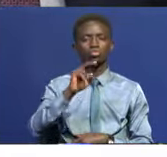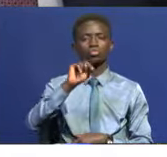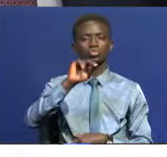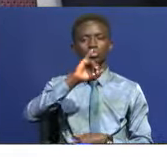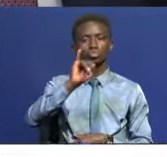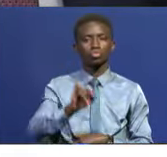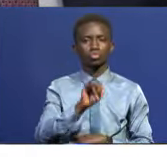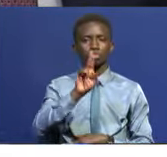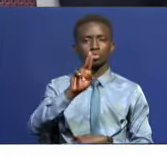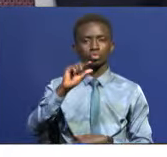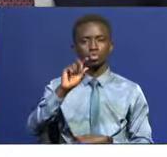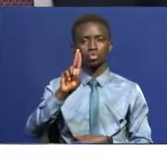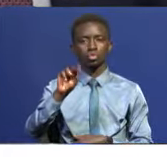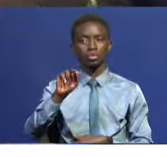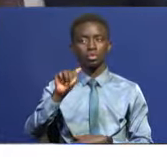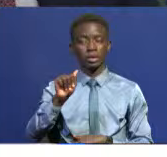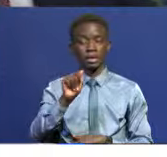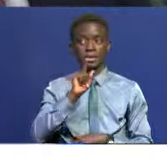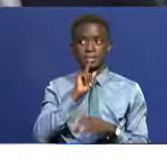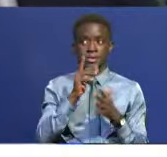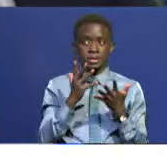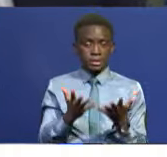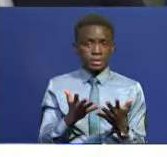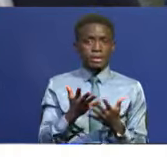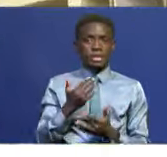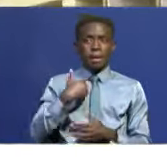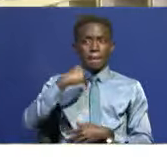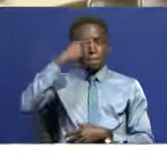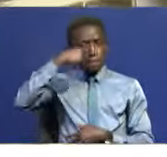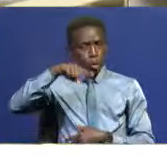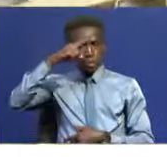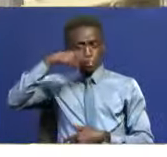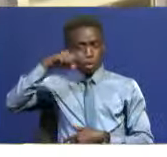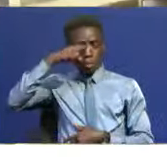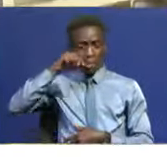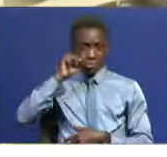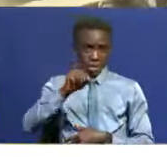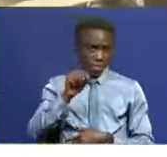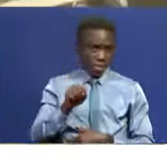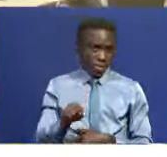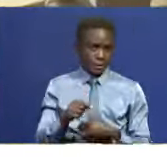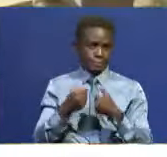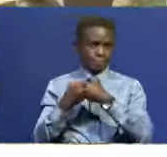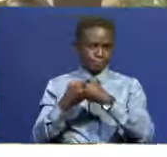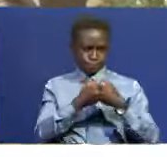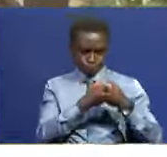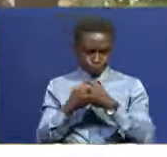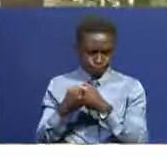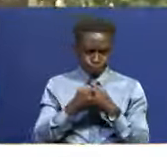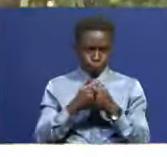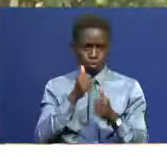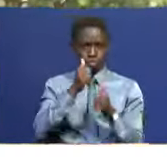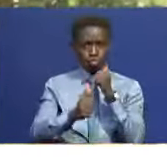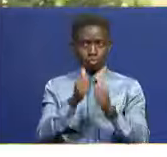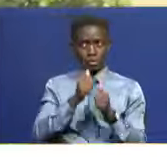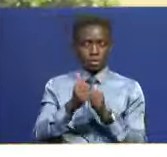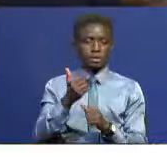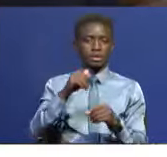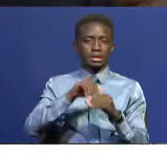na sera zisizo dhabiti kuwa miongoni mwa changamoto zilizoathiri uchumi katika kipindi cha miezi 22